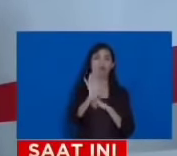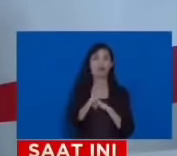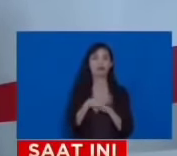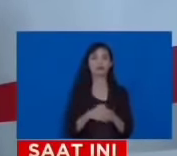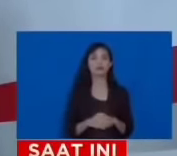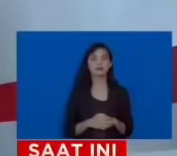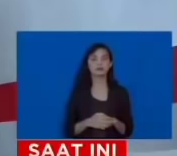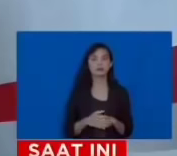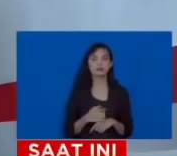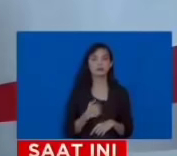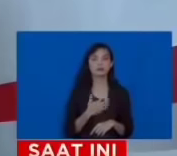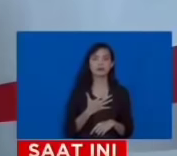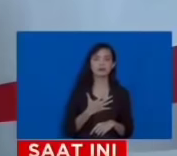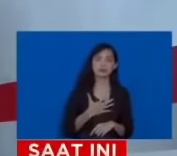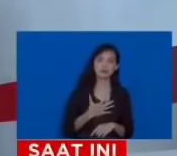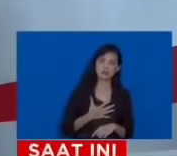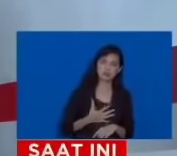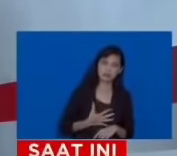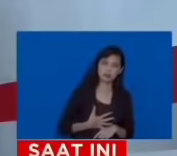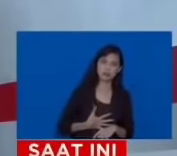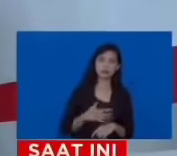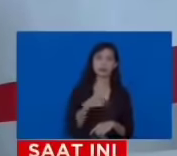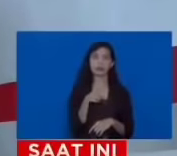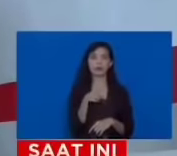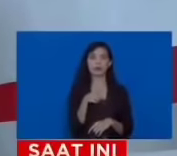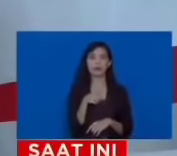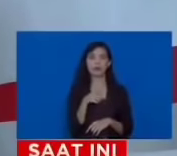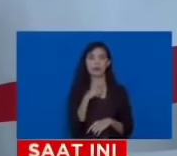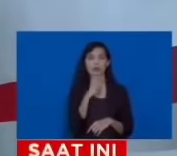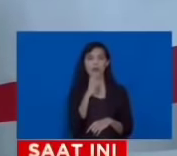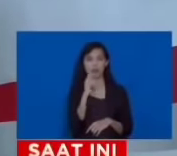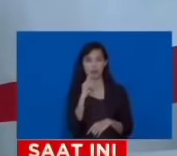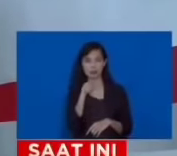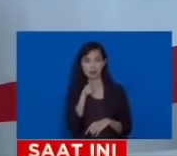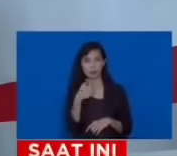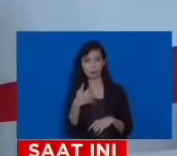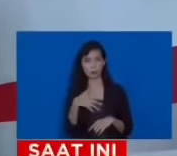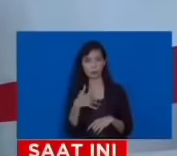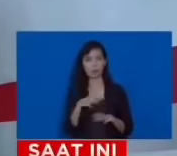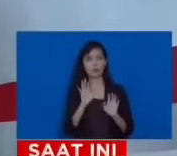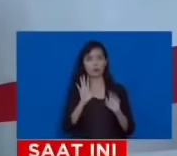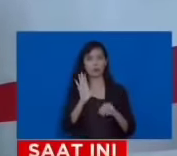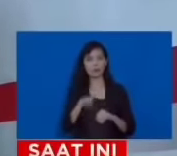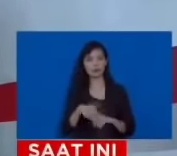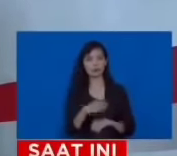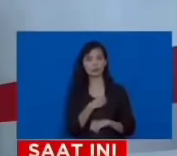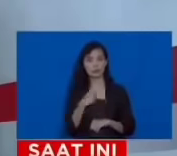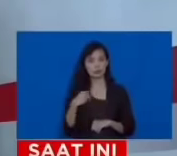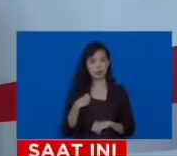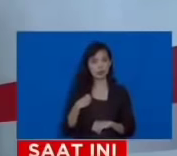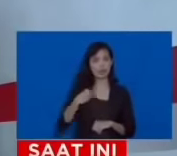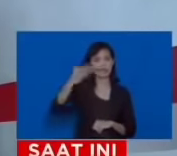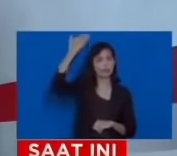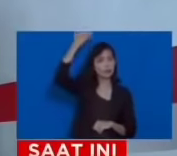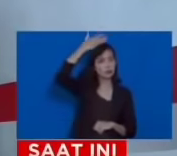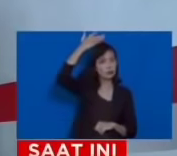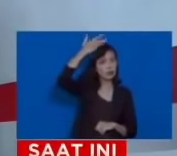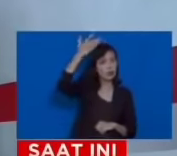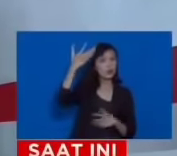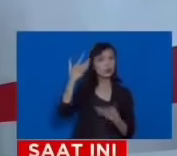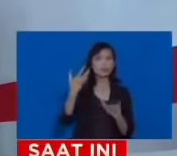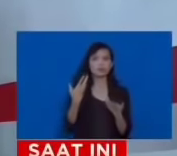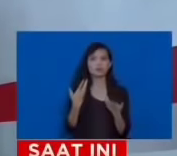Kami prihatin bahwa masih ada tenaga kesehatan, tenaga